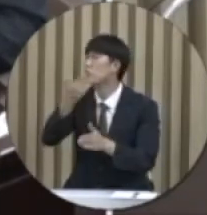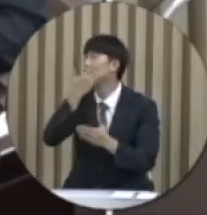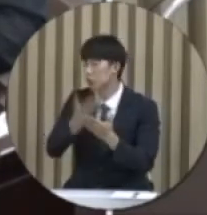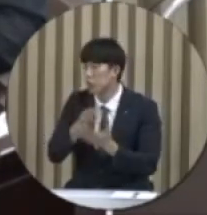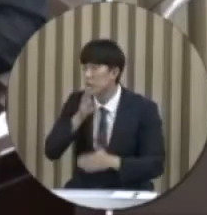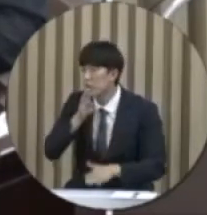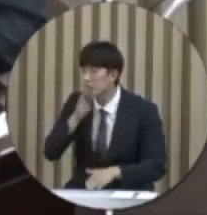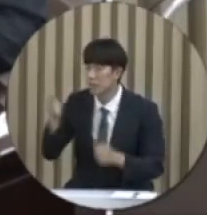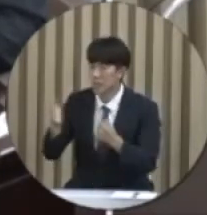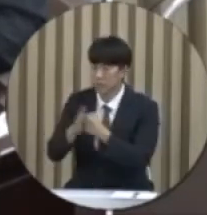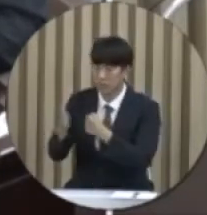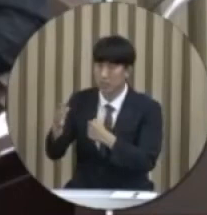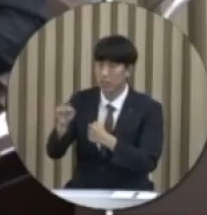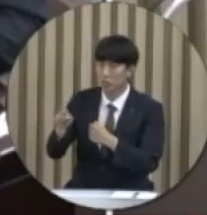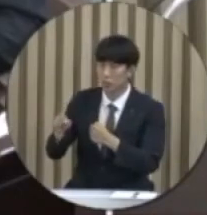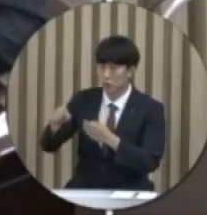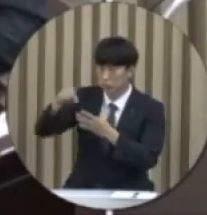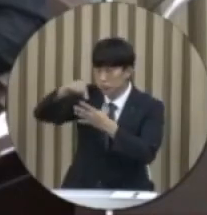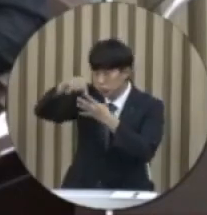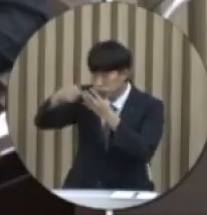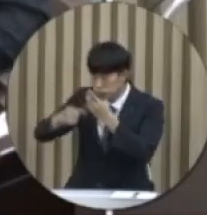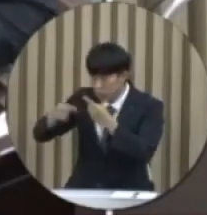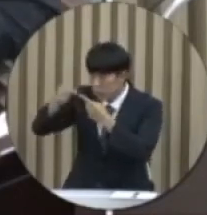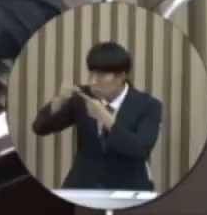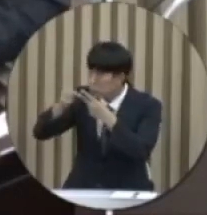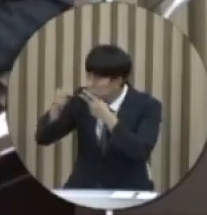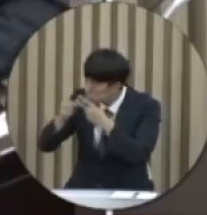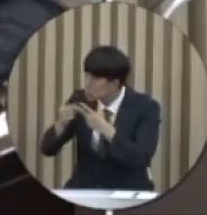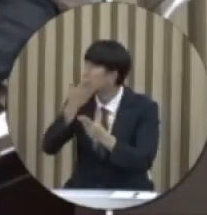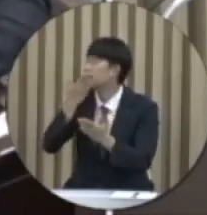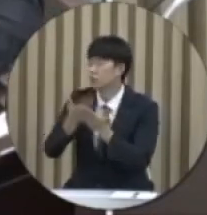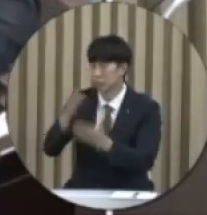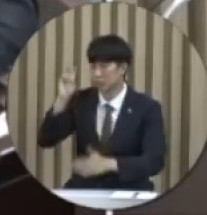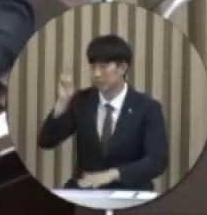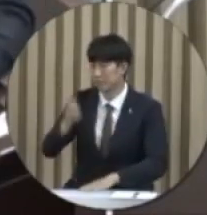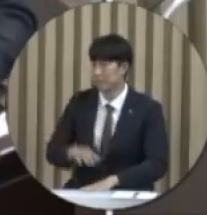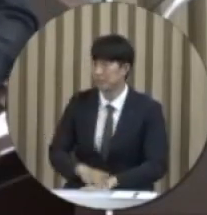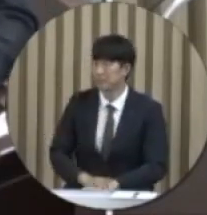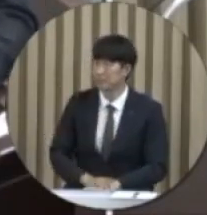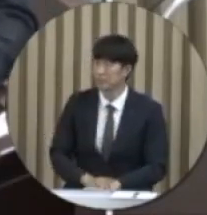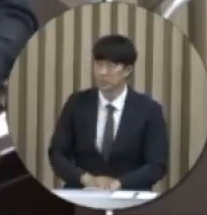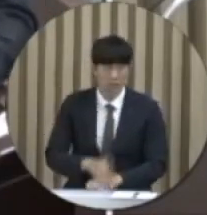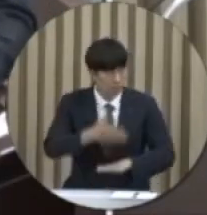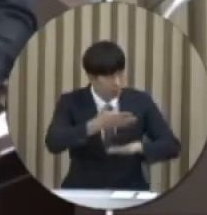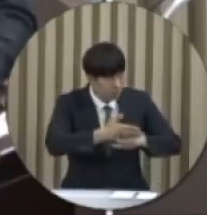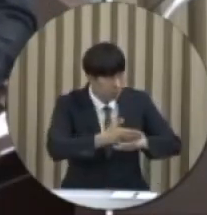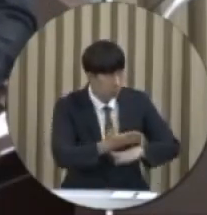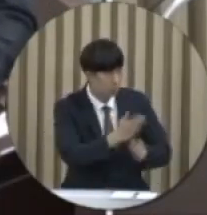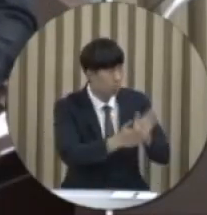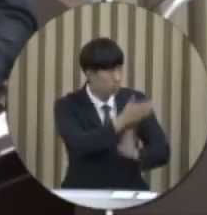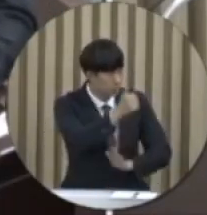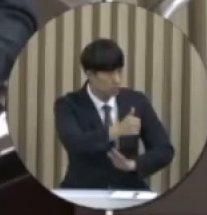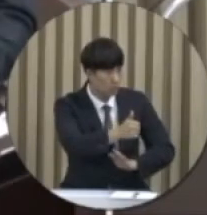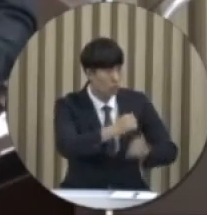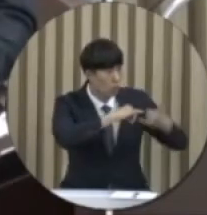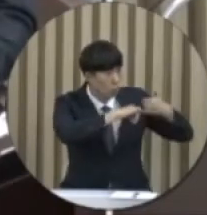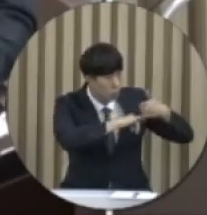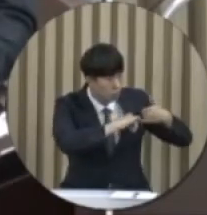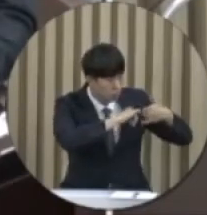저는 상당히 상위 순위에 들어갈 거로 예상하고 있습니다. 네, 감사합니다. 우리 시장님께서 공약을 낸것